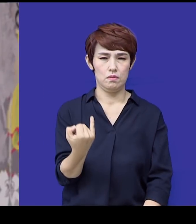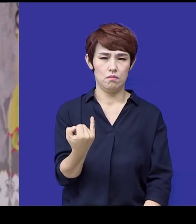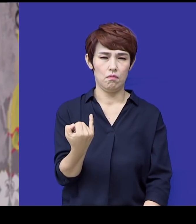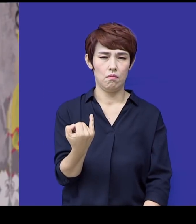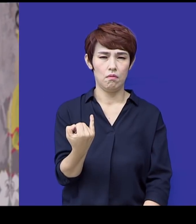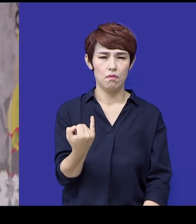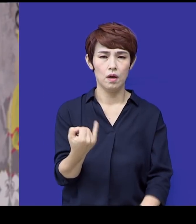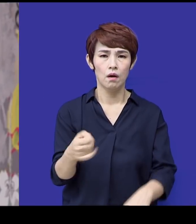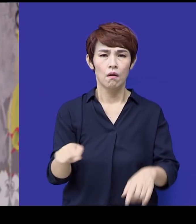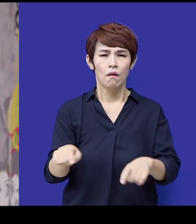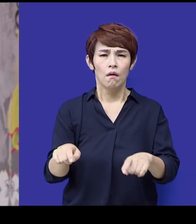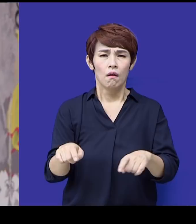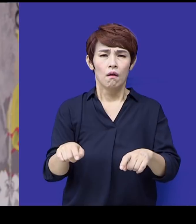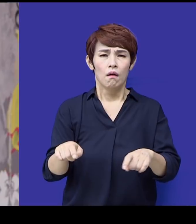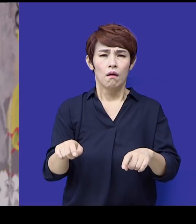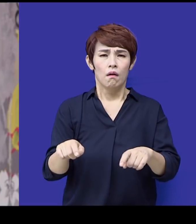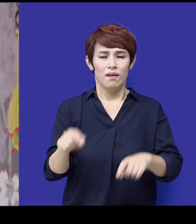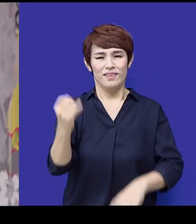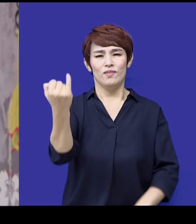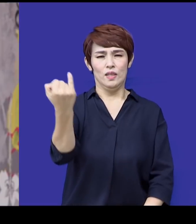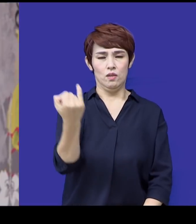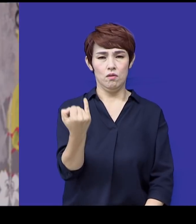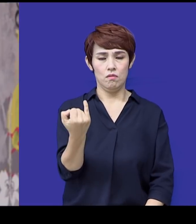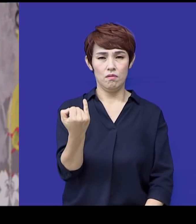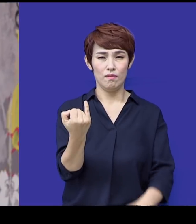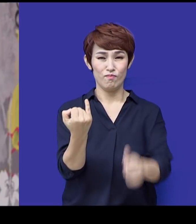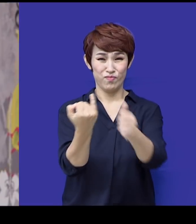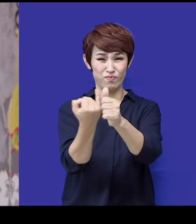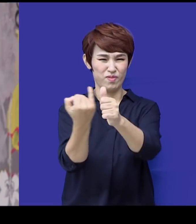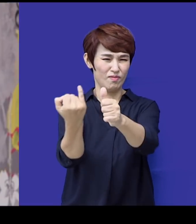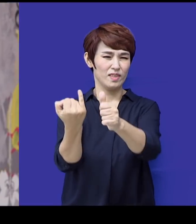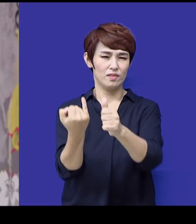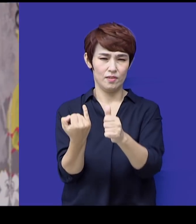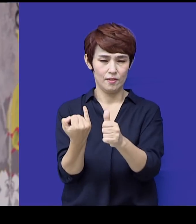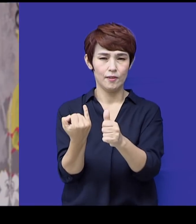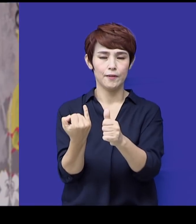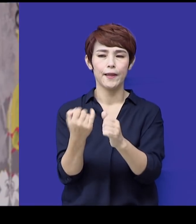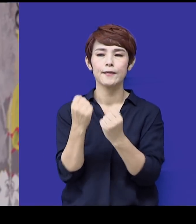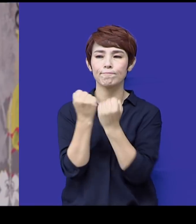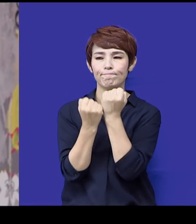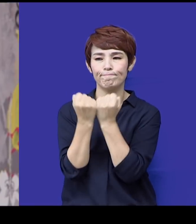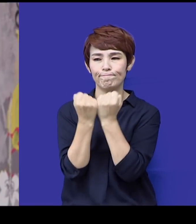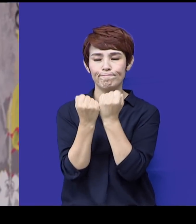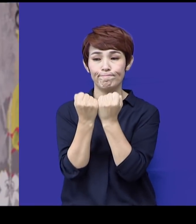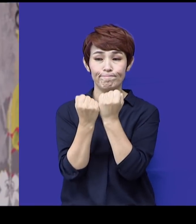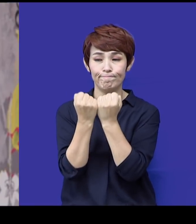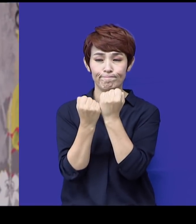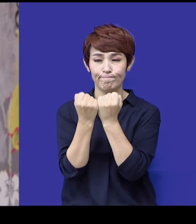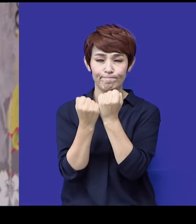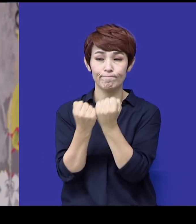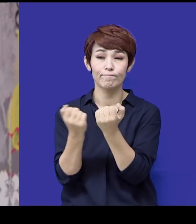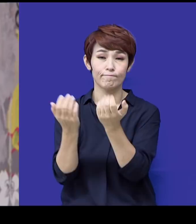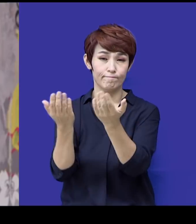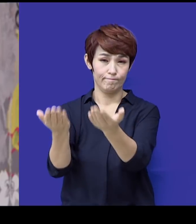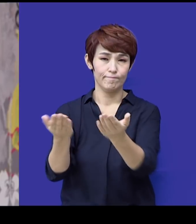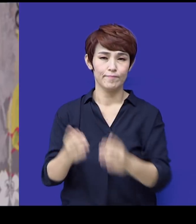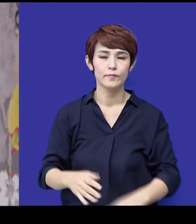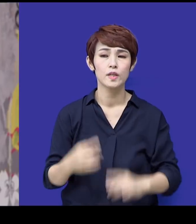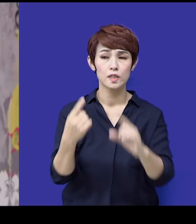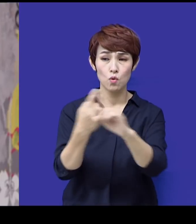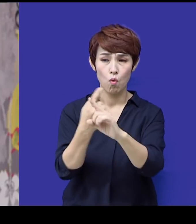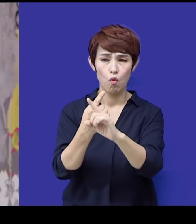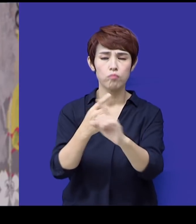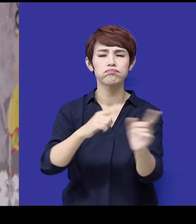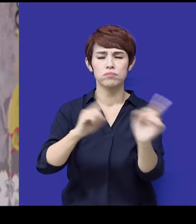막 떨듯이. 그래서 이제 남편하고 왔는데 그래서 이제 잘 설명하고 치료하면